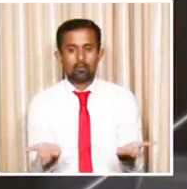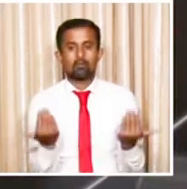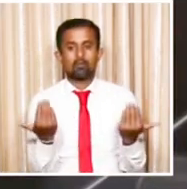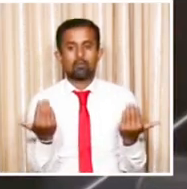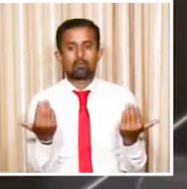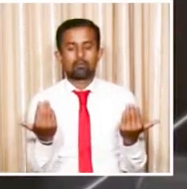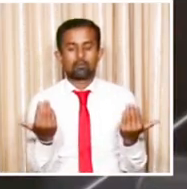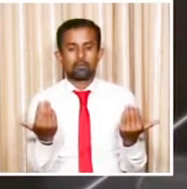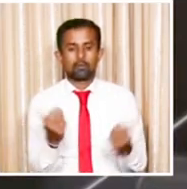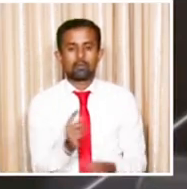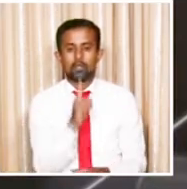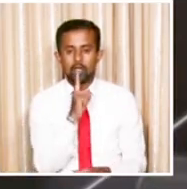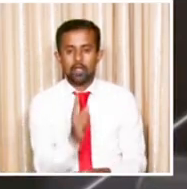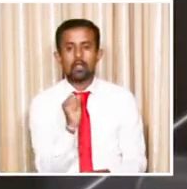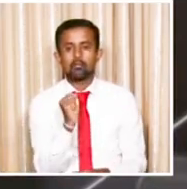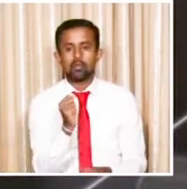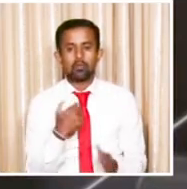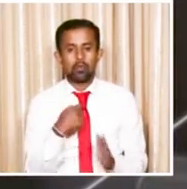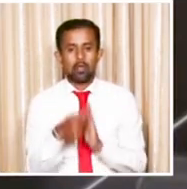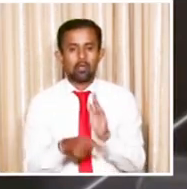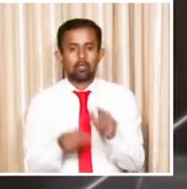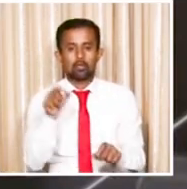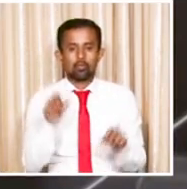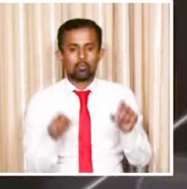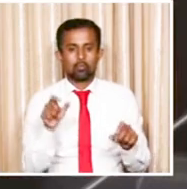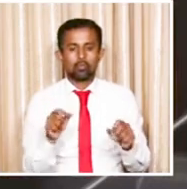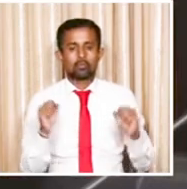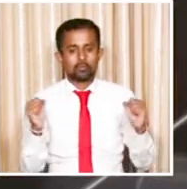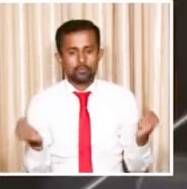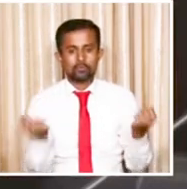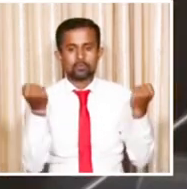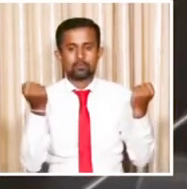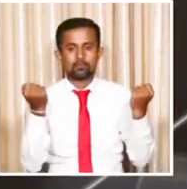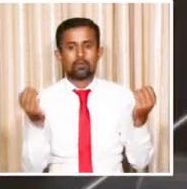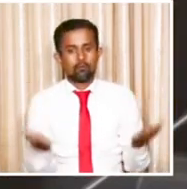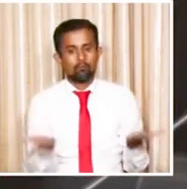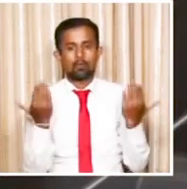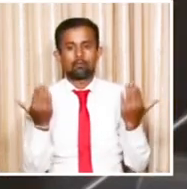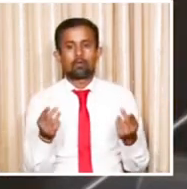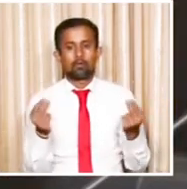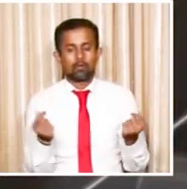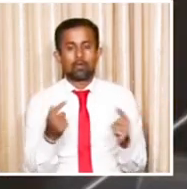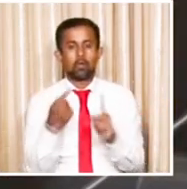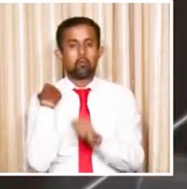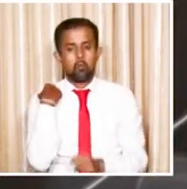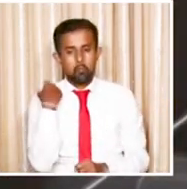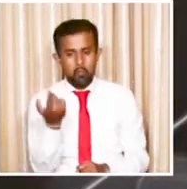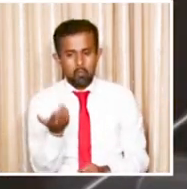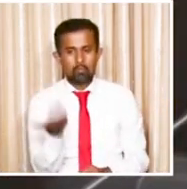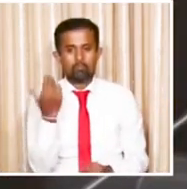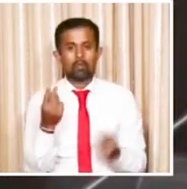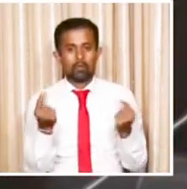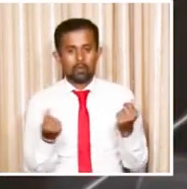කියන එක. ඒ කියන්නේ මොකද්ද? අපේ රටේ මිනිස්සු ටික ශක්තිමත් වේවා. ඉක්මනින් පොහොසතුන් වේවා.